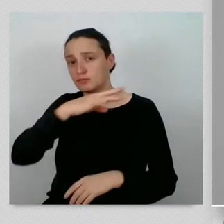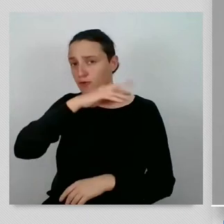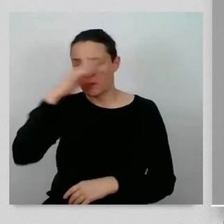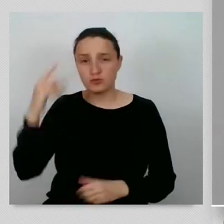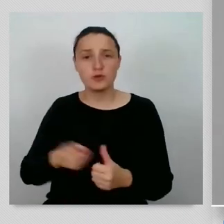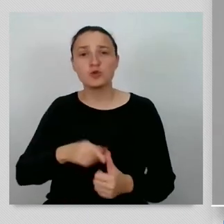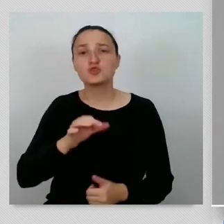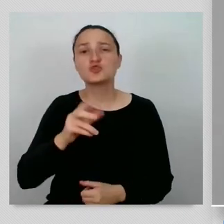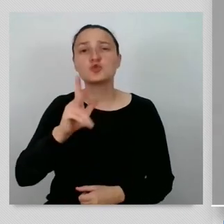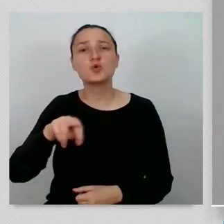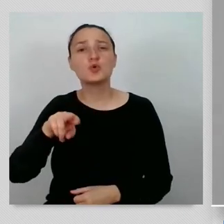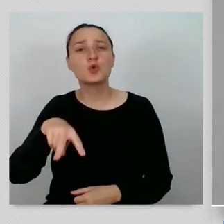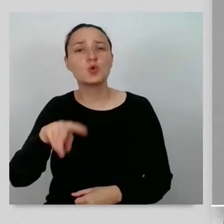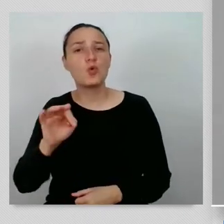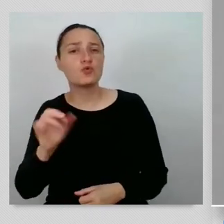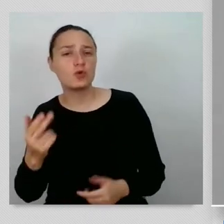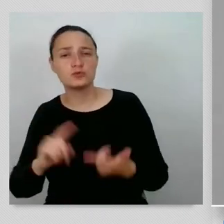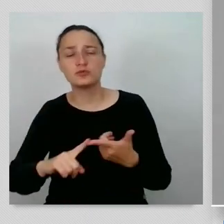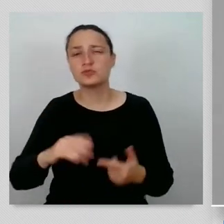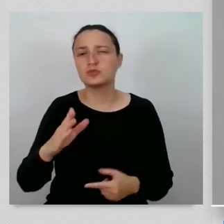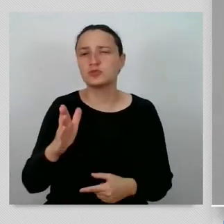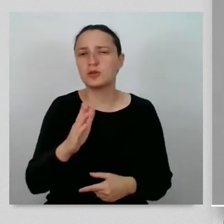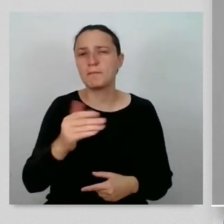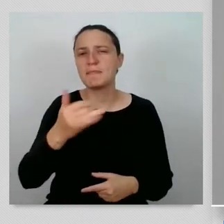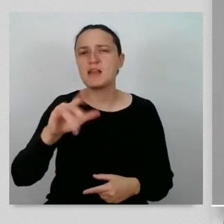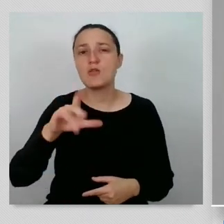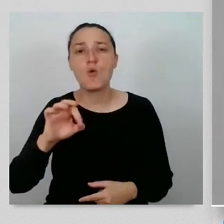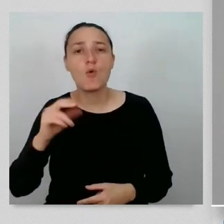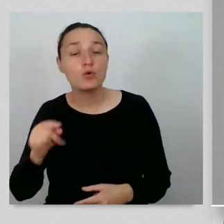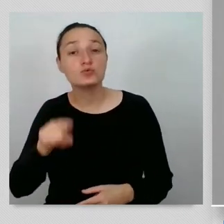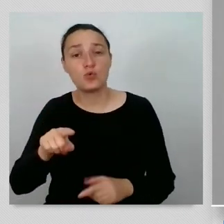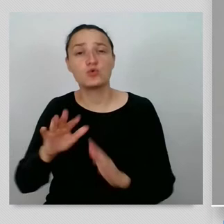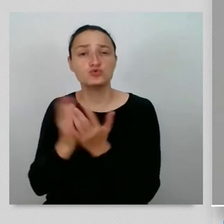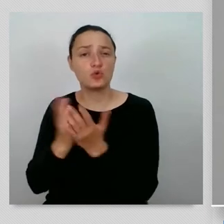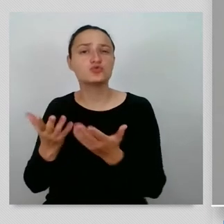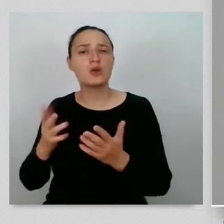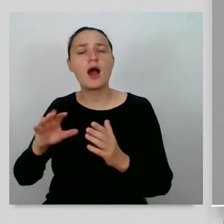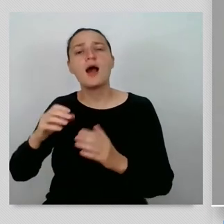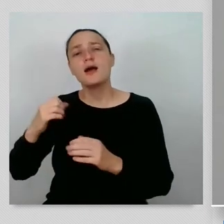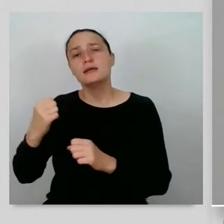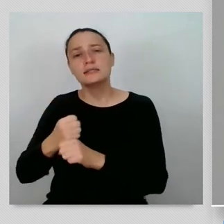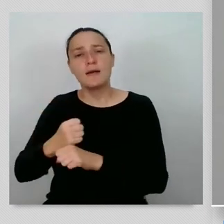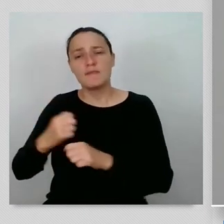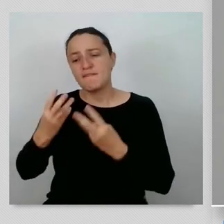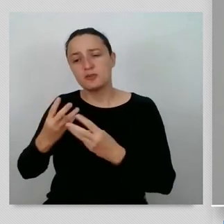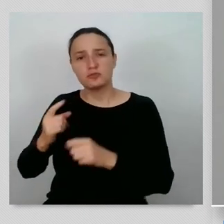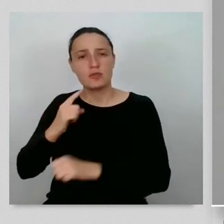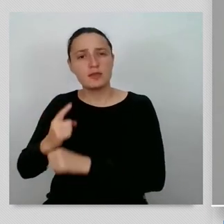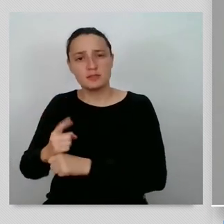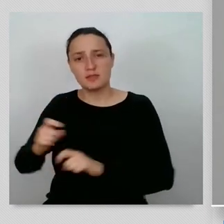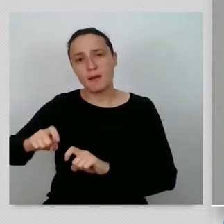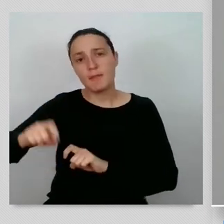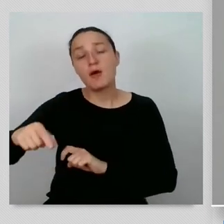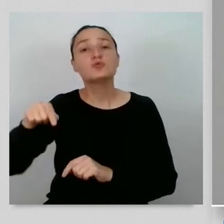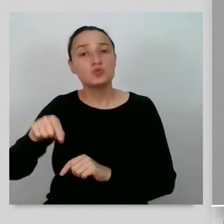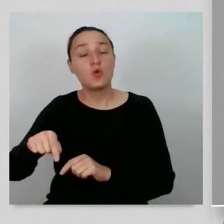Milon-Delsol, świetna jej książce Kamienie węgielne, które pokazują właśnie dlaczego warto i w jaki sposób ten ktoś, kto